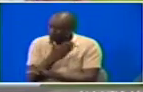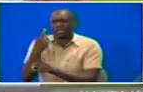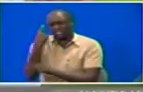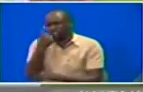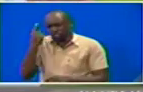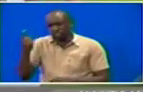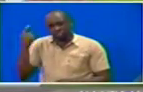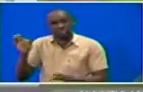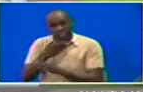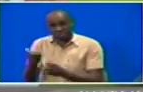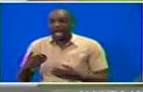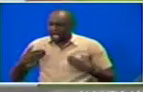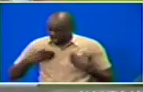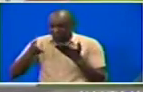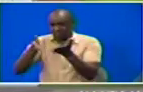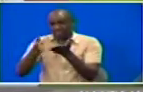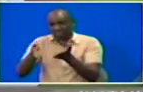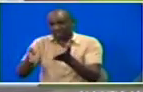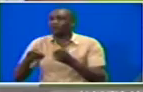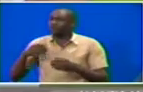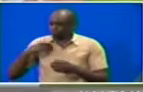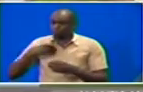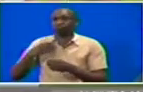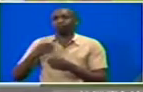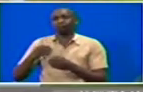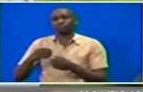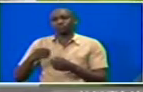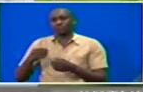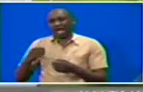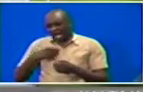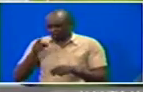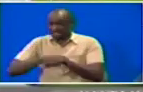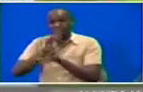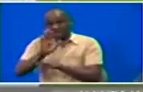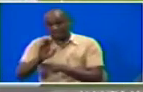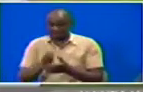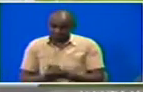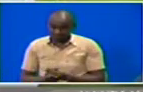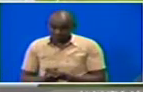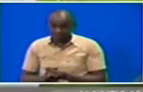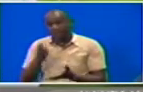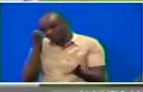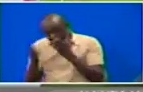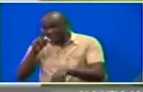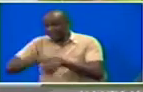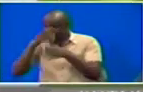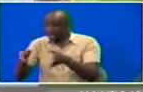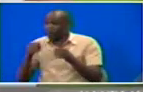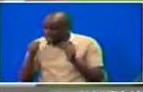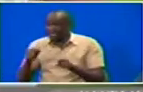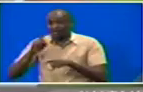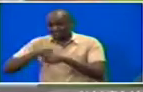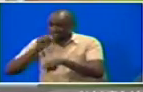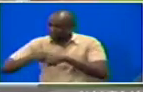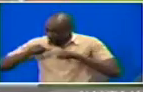anaimba, kuna kitu, kuna msukumo na iko na muda wake. Inaweza kuwa haijapenya kwa wakati huu, ipatie muda,